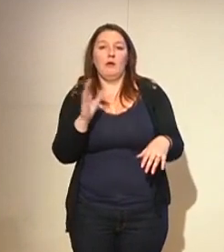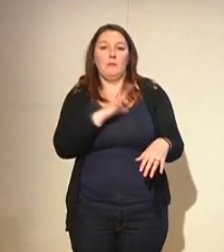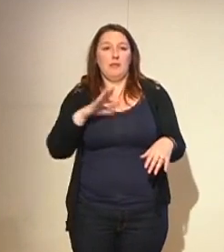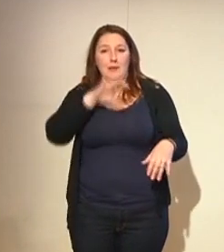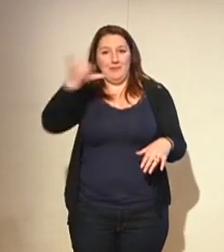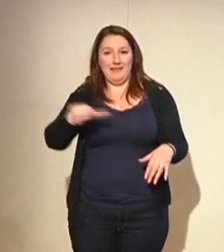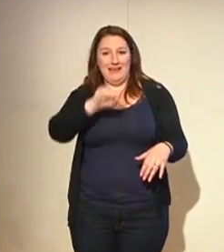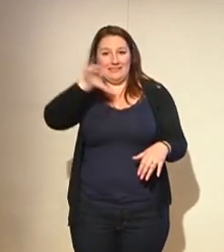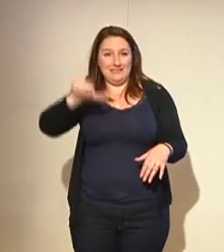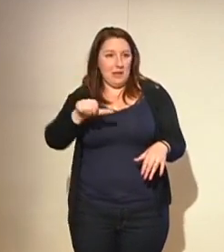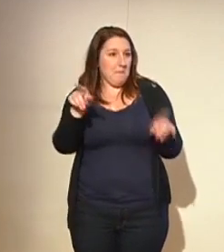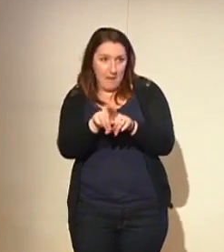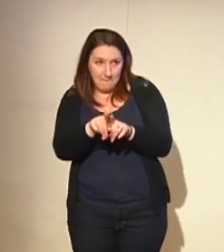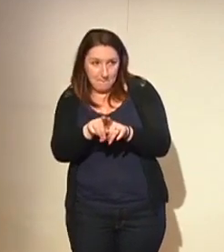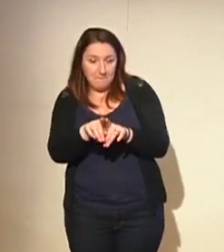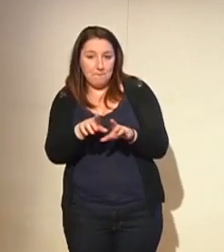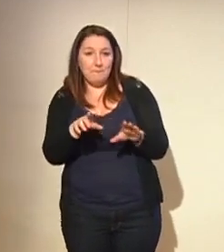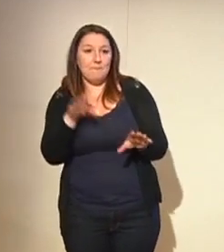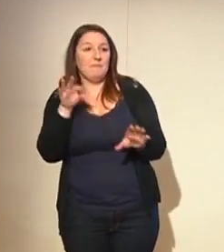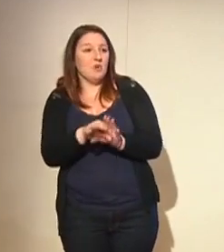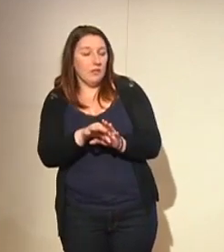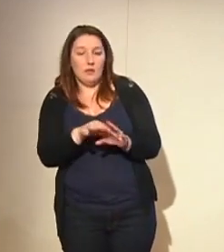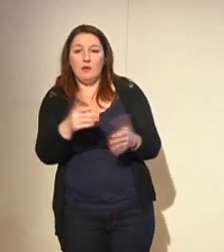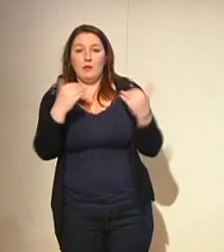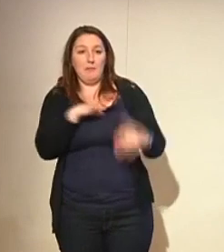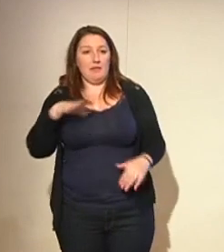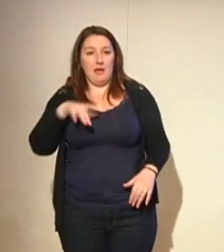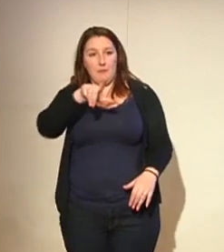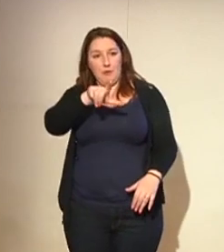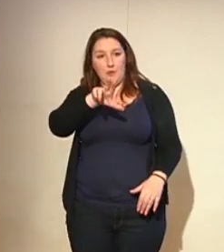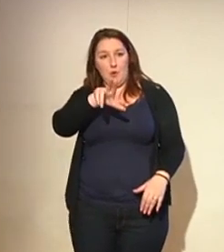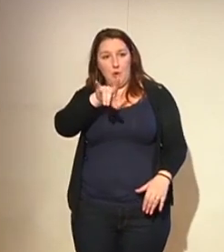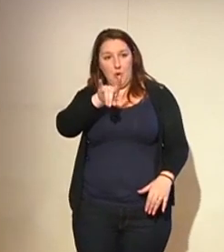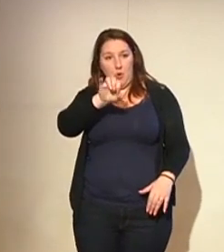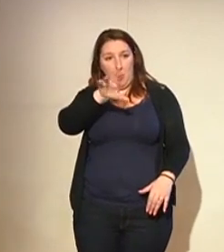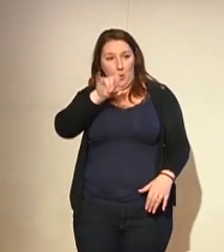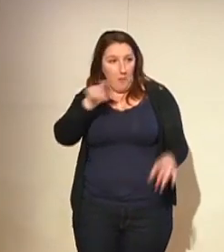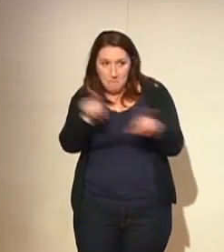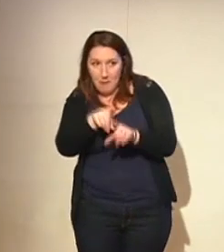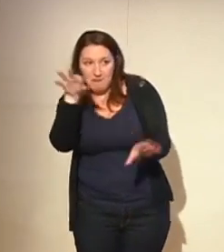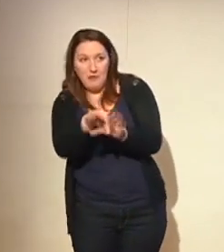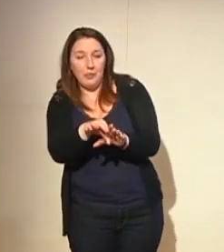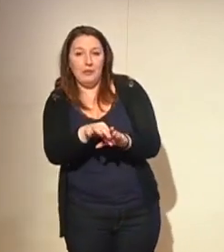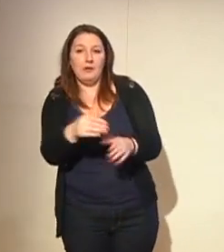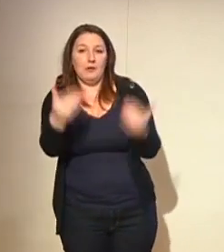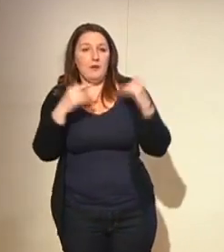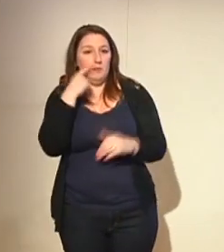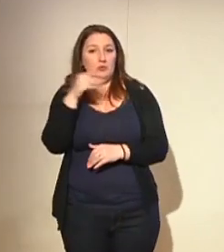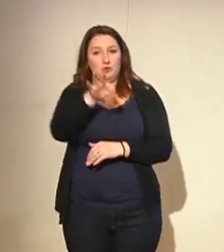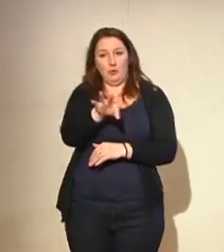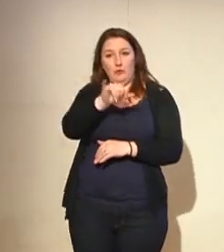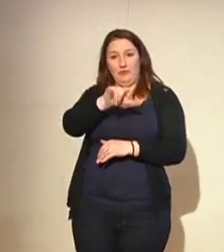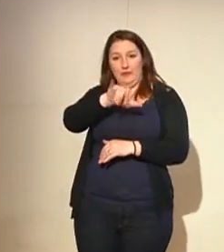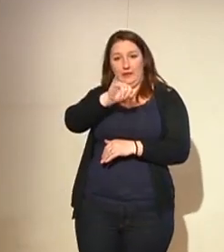Yassia même vote madame Leureux même vote monsieur